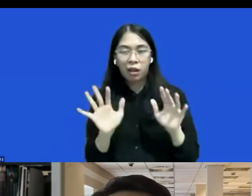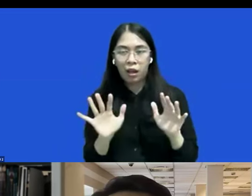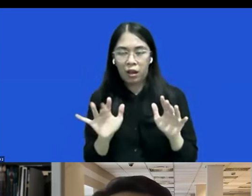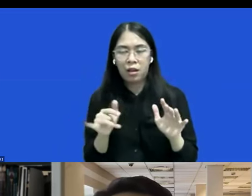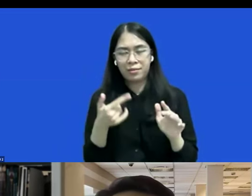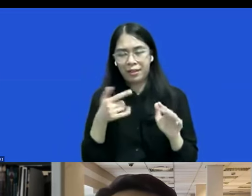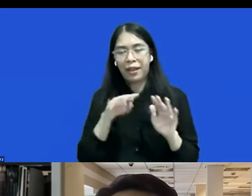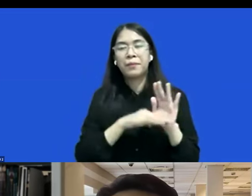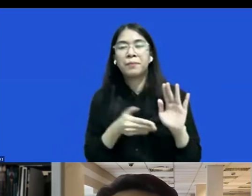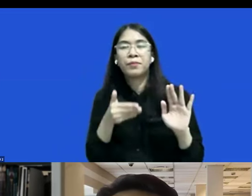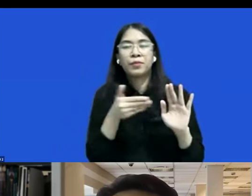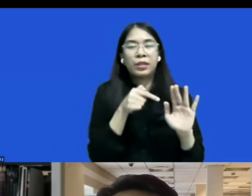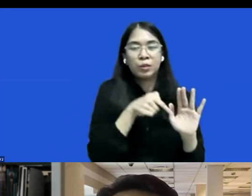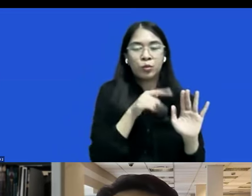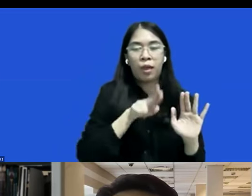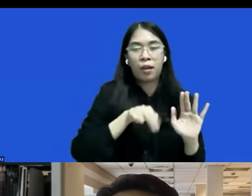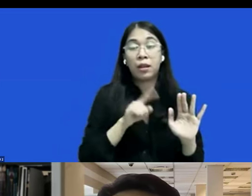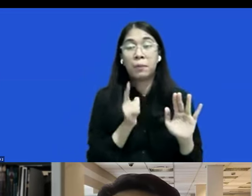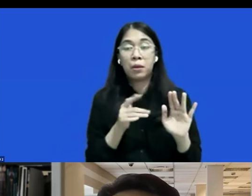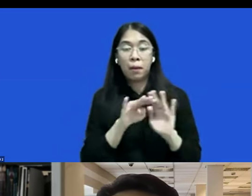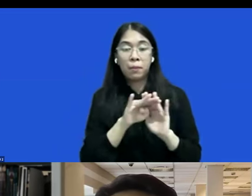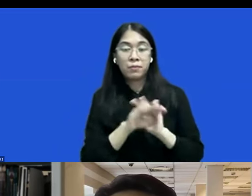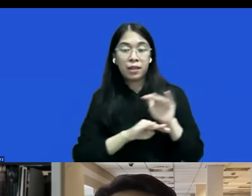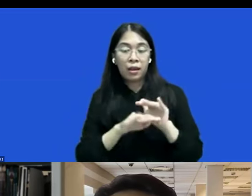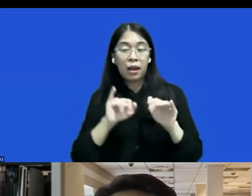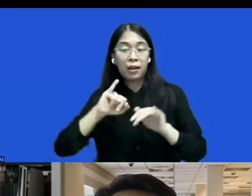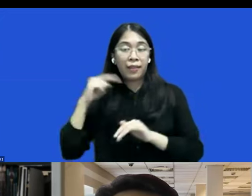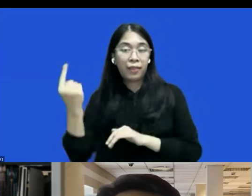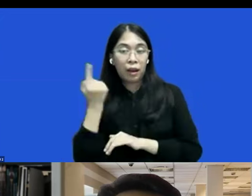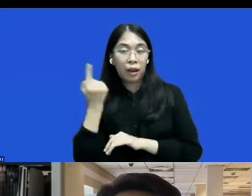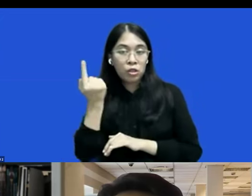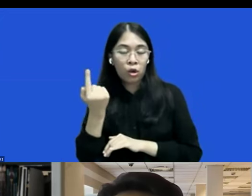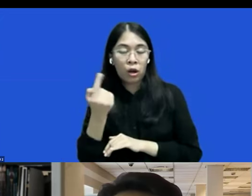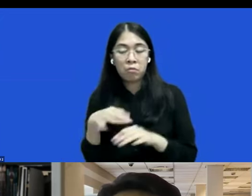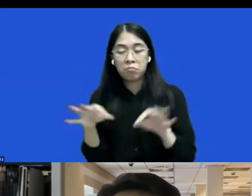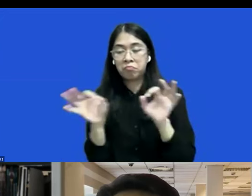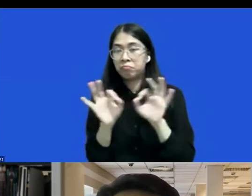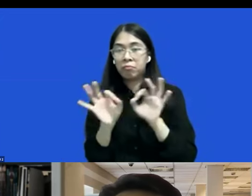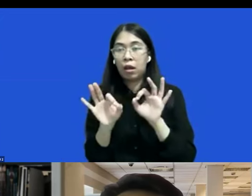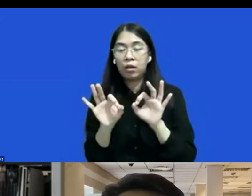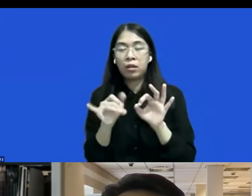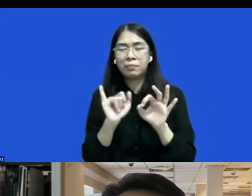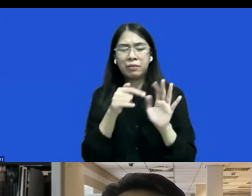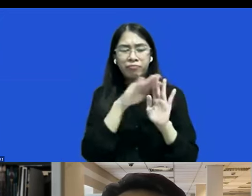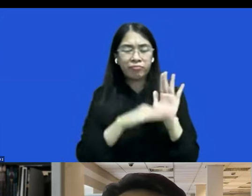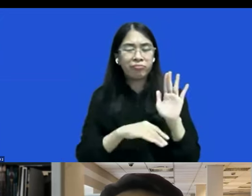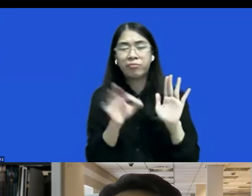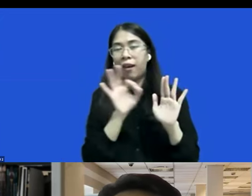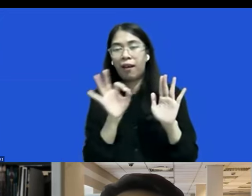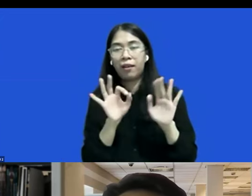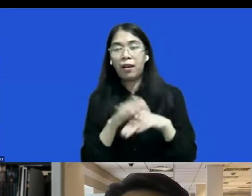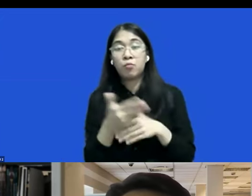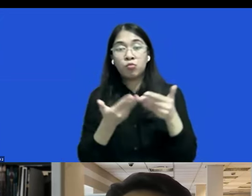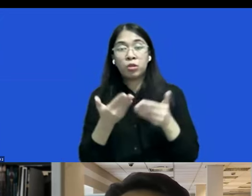lagi. Karena di standar internasional juga tidak ada secara rigid seperti itu. Mungkin Mas Iksan